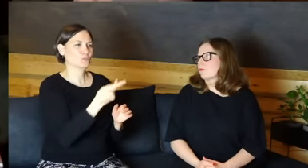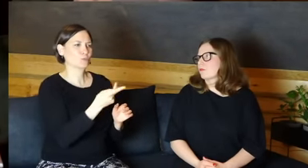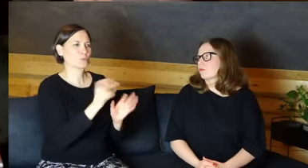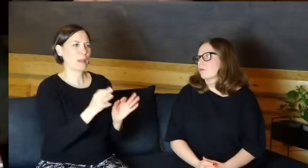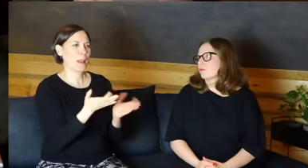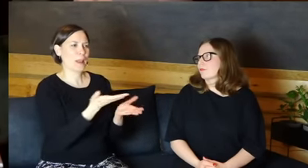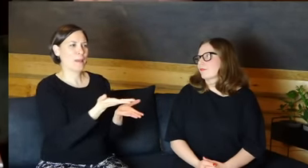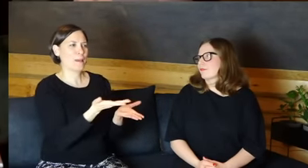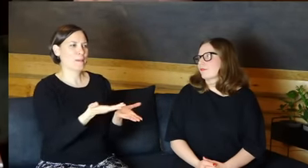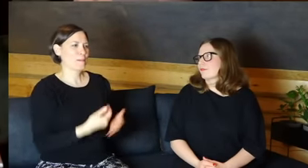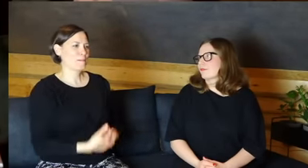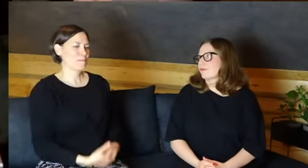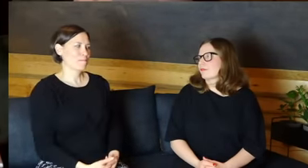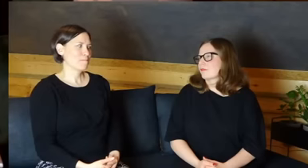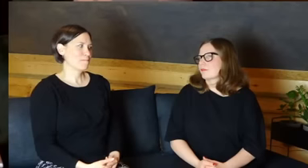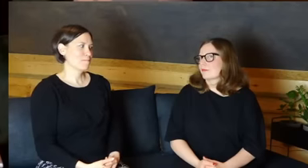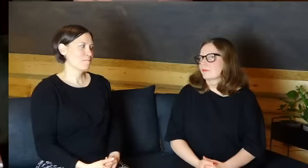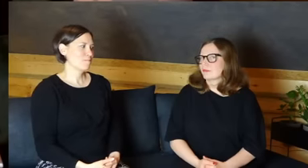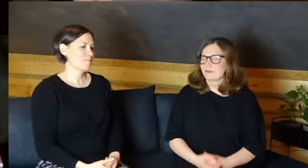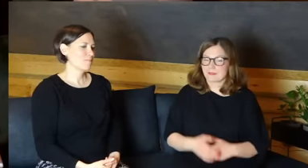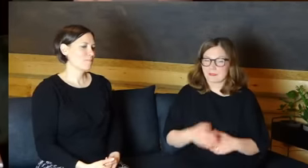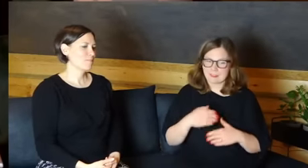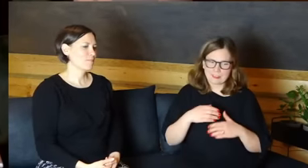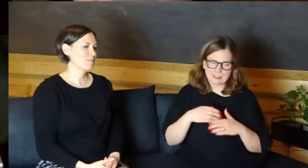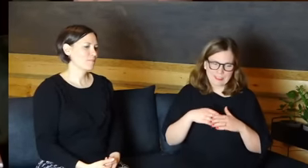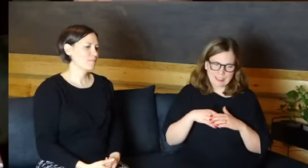No, sisätiloissa